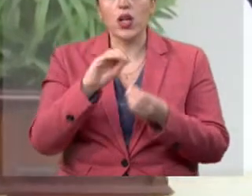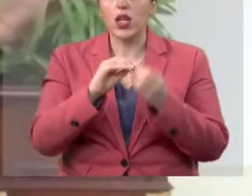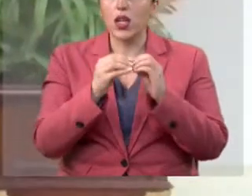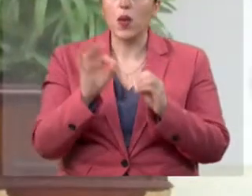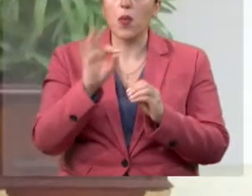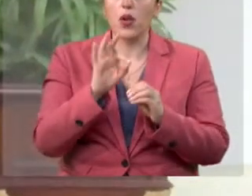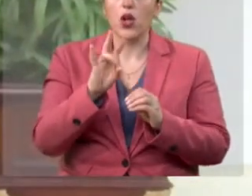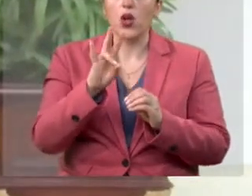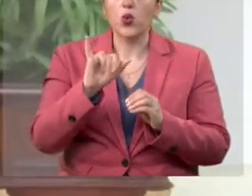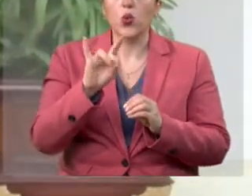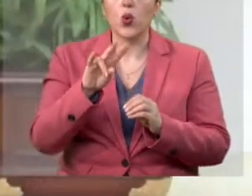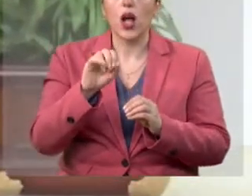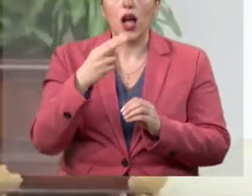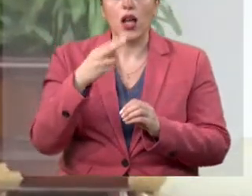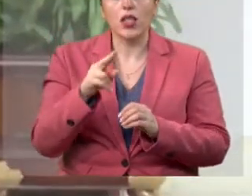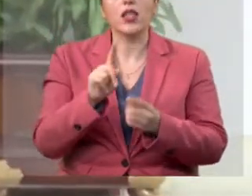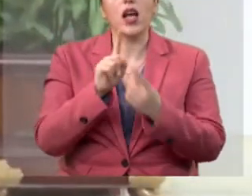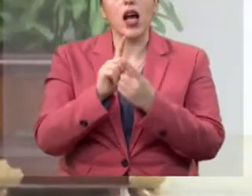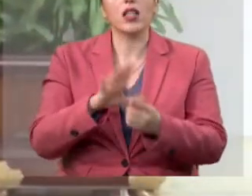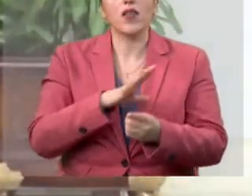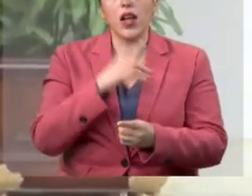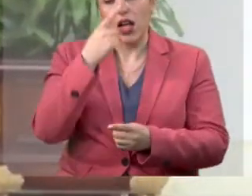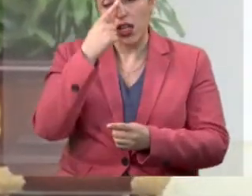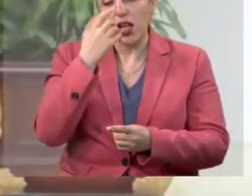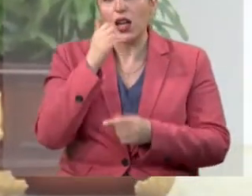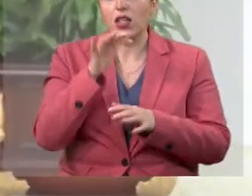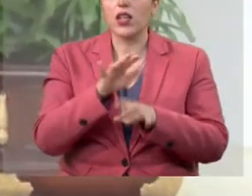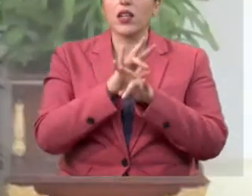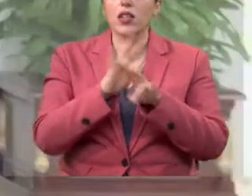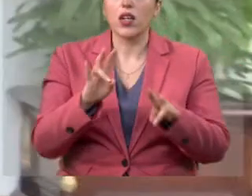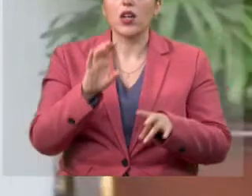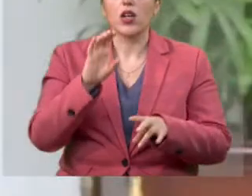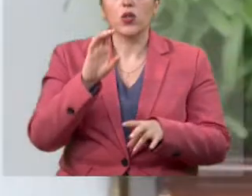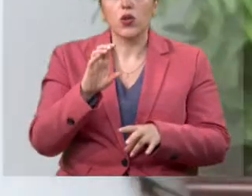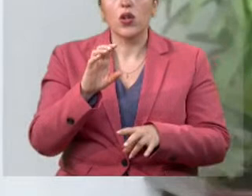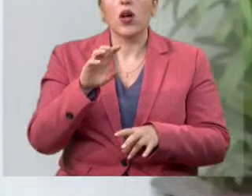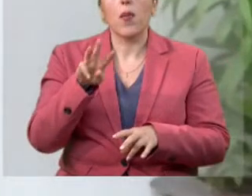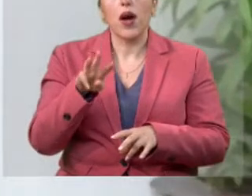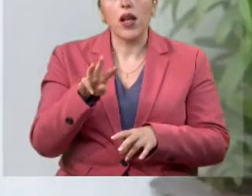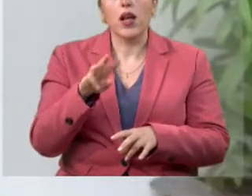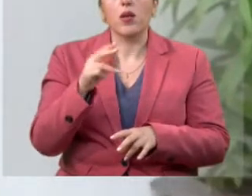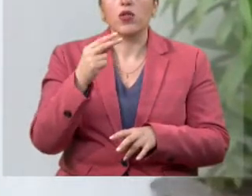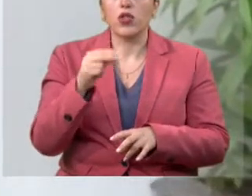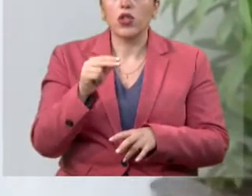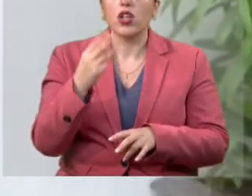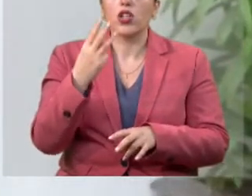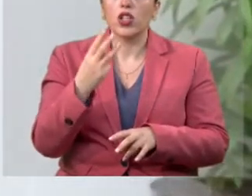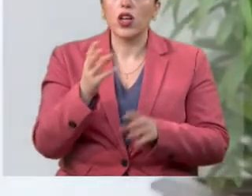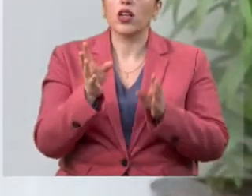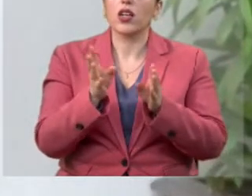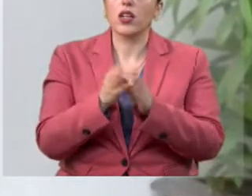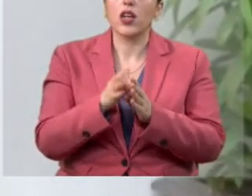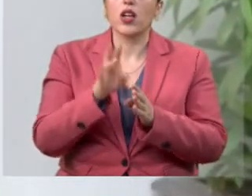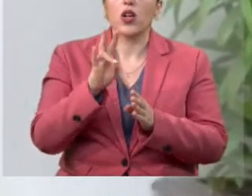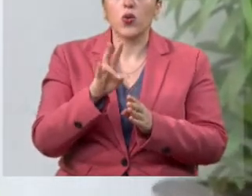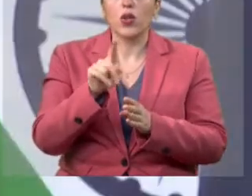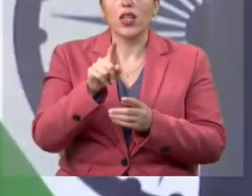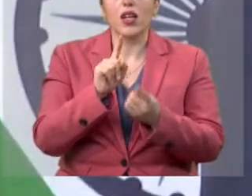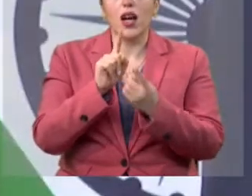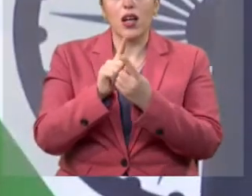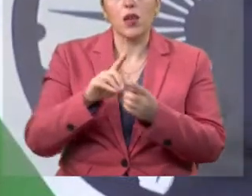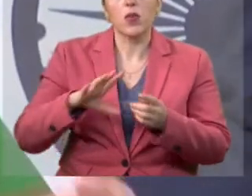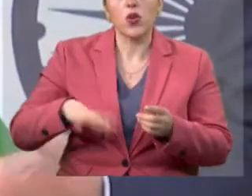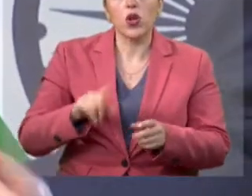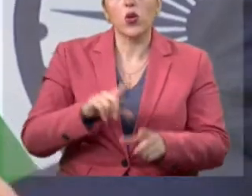հարցերը։ Նուլանդը հանդիպել է նաև Հնդկաստանի արտաքին գործերի նախարար Սուբրահմայամ Ջայշանկարին։ Նուլանդը այդ հանդիպումներից